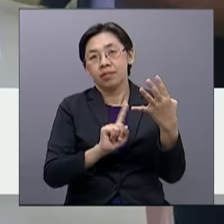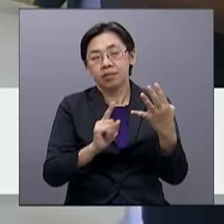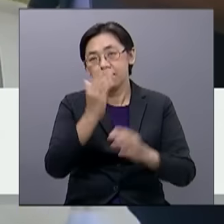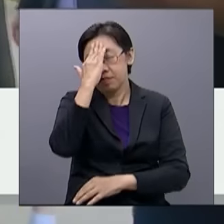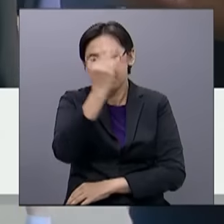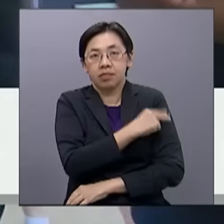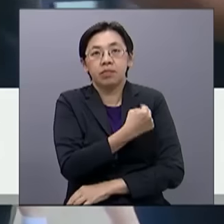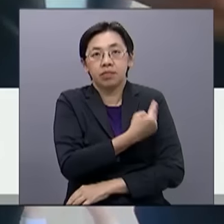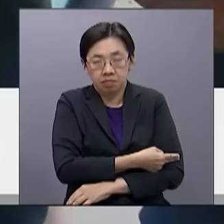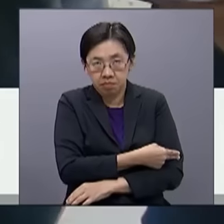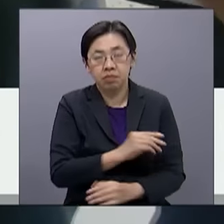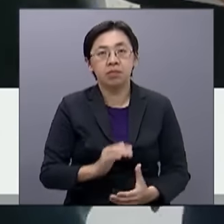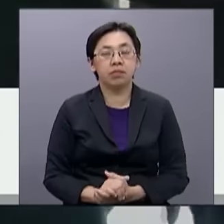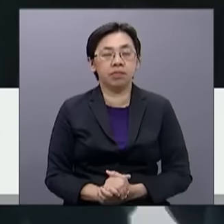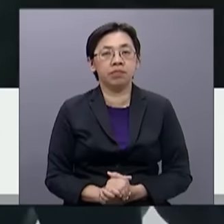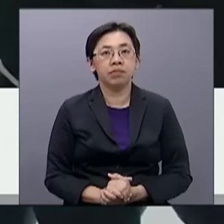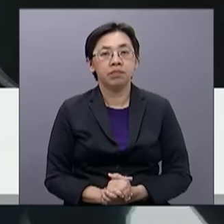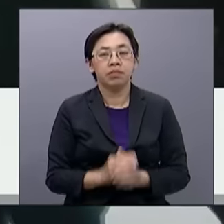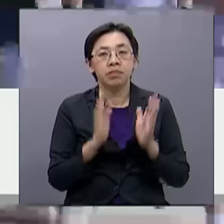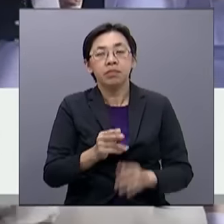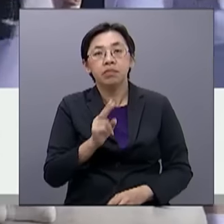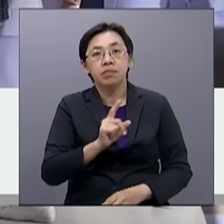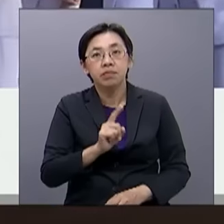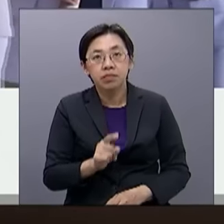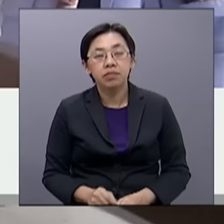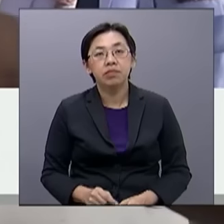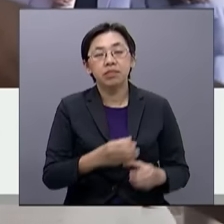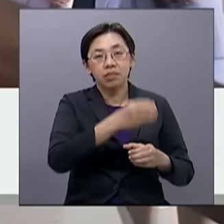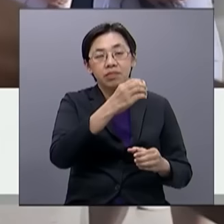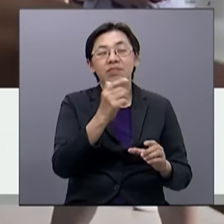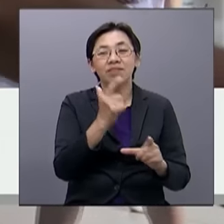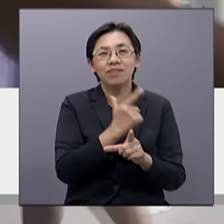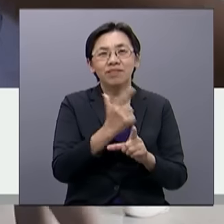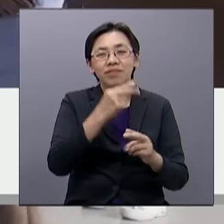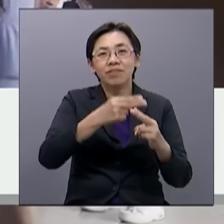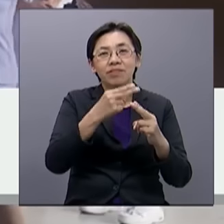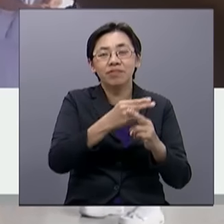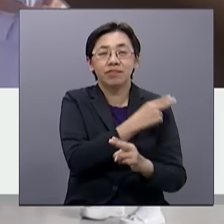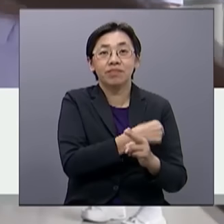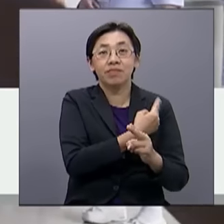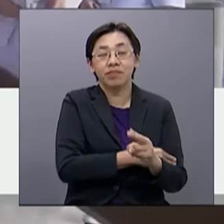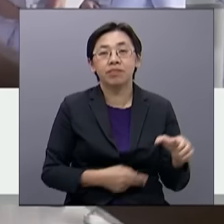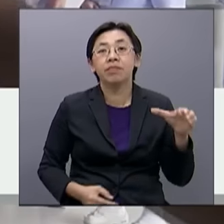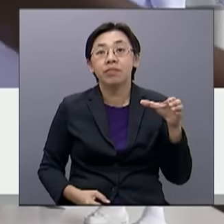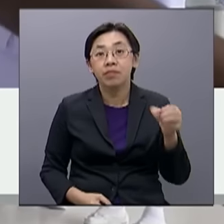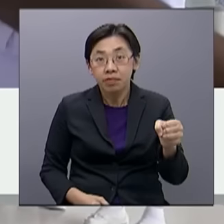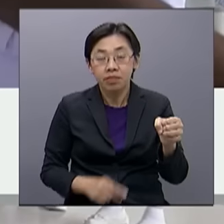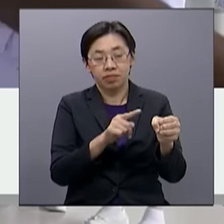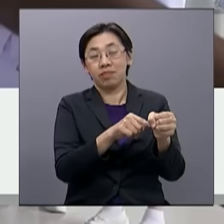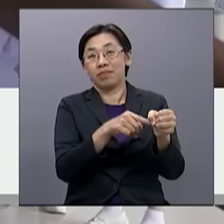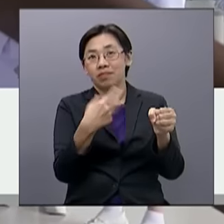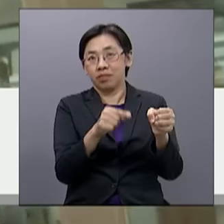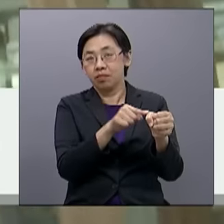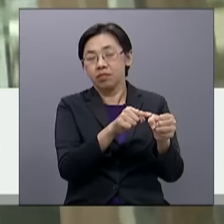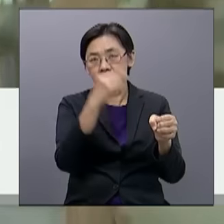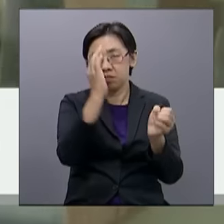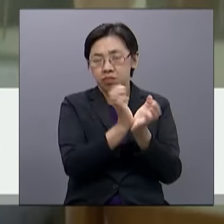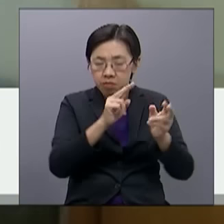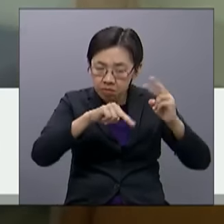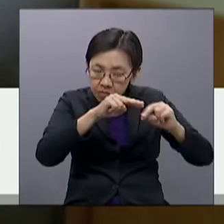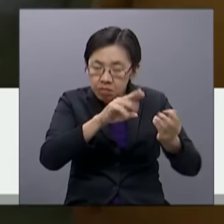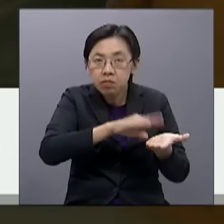าลซึ่งผู้ก่อเหตุได้จับที่เสาเหล็กของป้ายชื่อโรงพยาบาลที่ทางเข้าออกประตู2แล้วก็ได้ไปพูดคุย